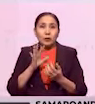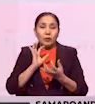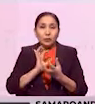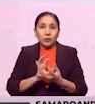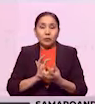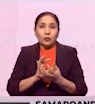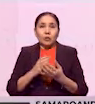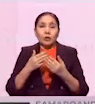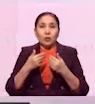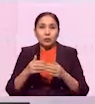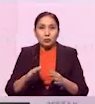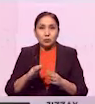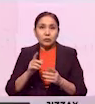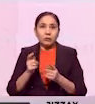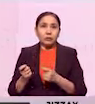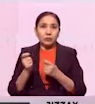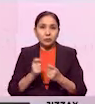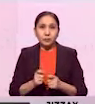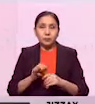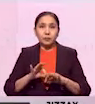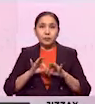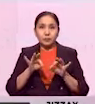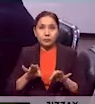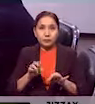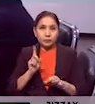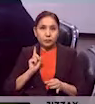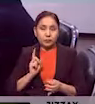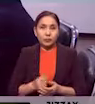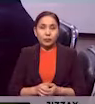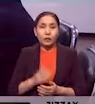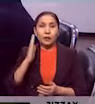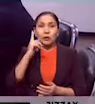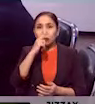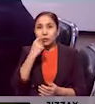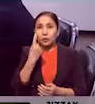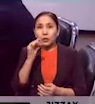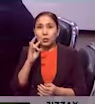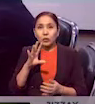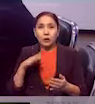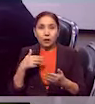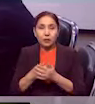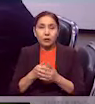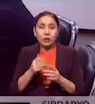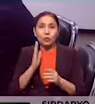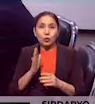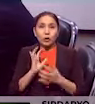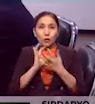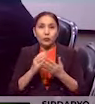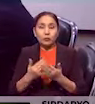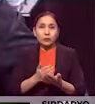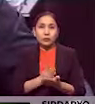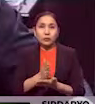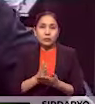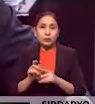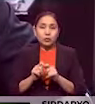aşıp pasportlar tayar, tiyisli uyumlarmen kelisilgen halda turuptu. Kelgusi yil 1 iyunga kadar şaharlarda avtobus yönelişlerinin yangi